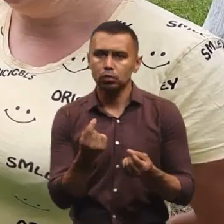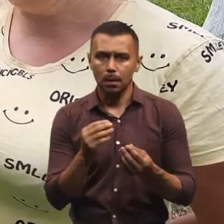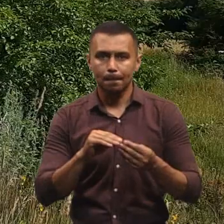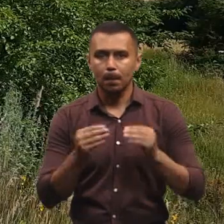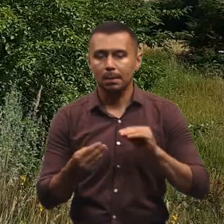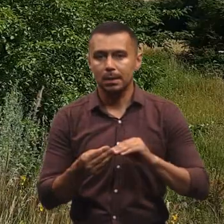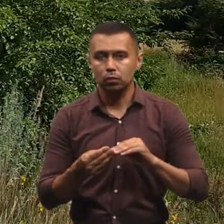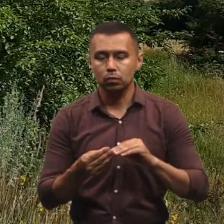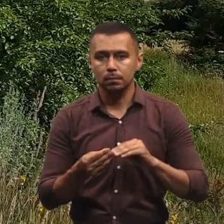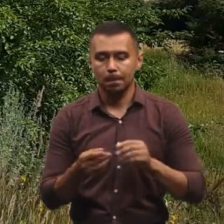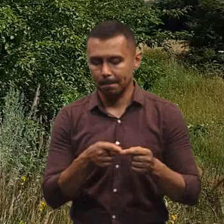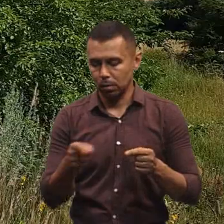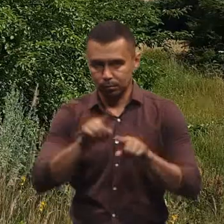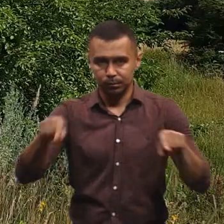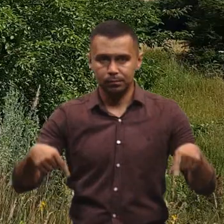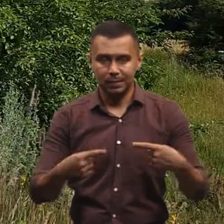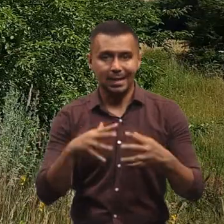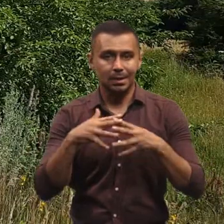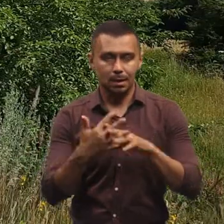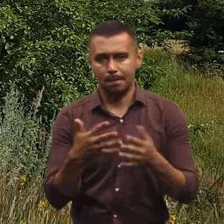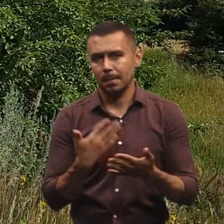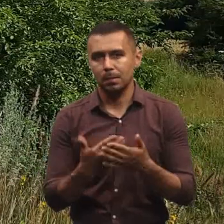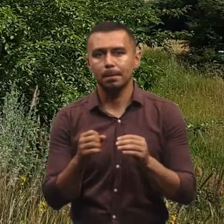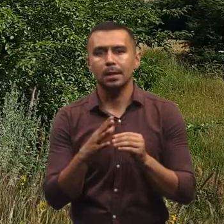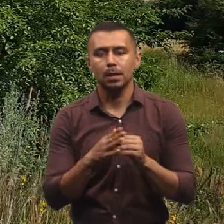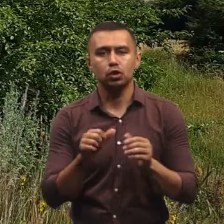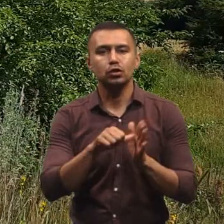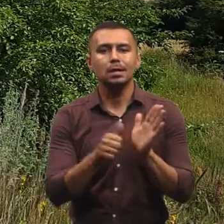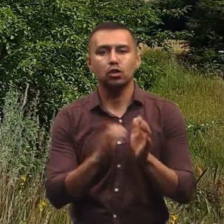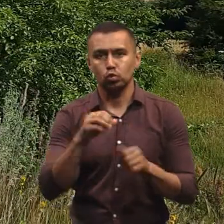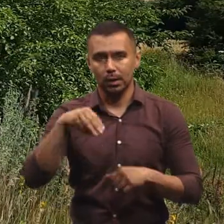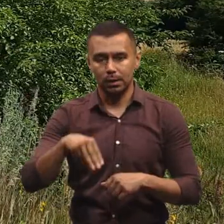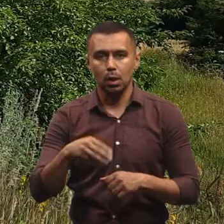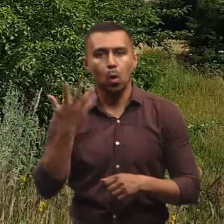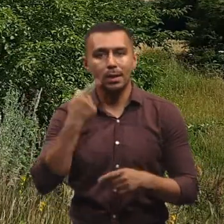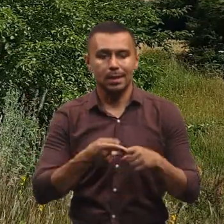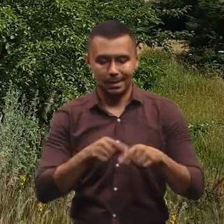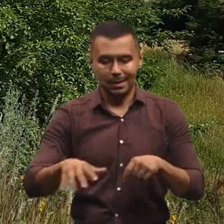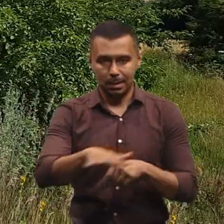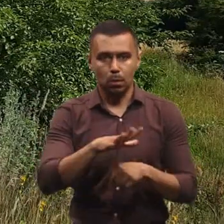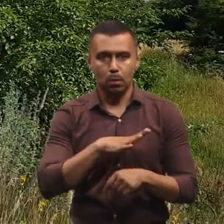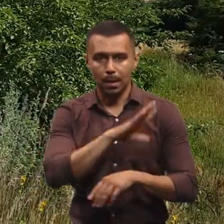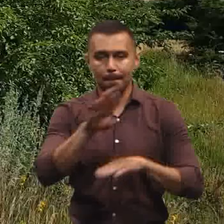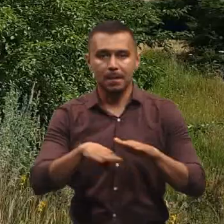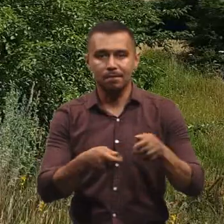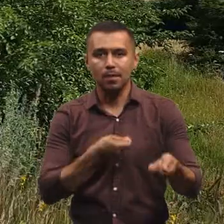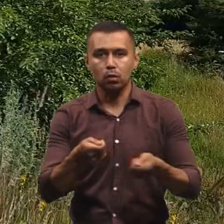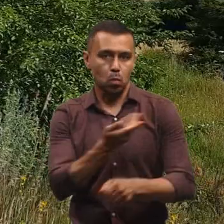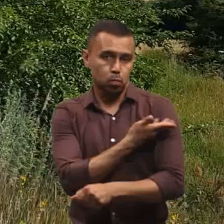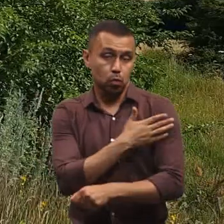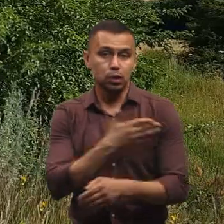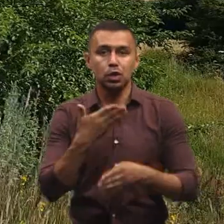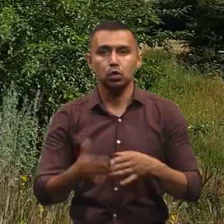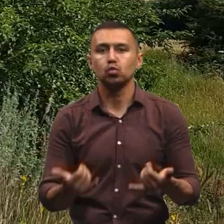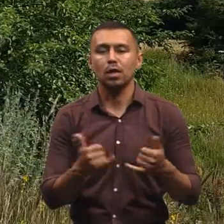проблематично період заснування москалівки приблизно 15-16 століття коли ці землі були під владою Польщі частина